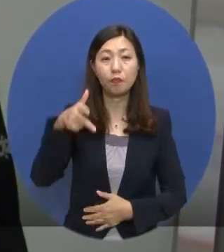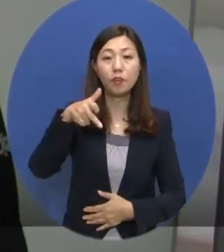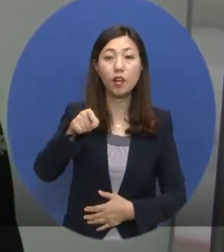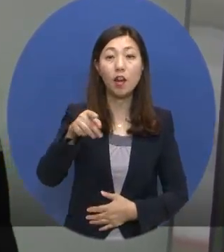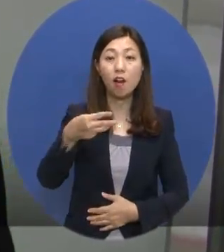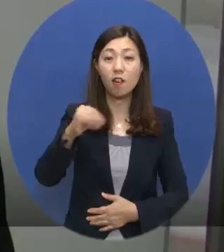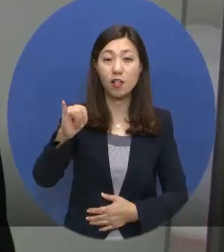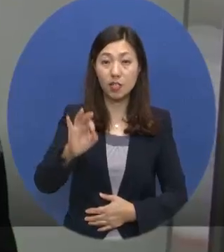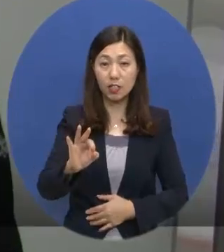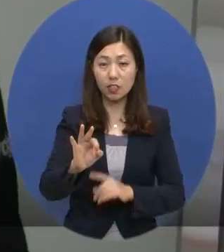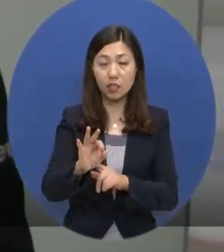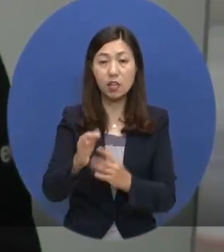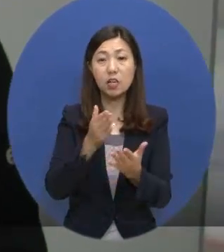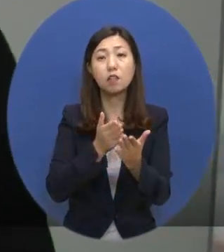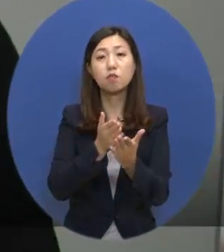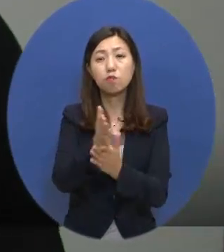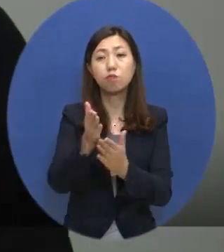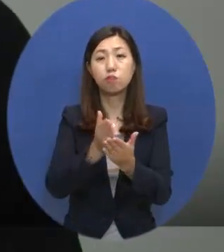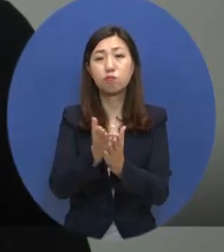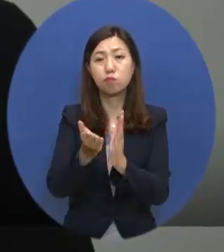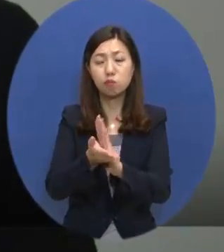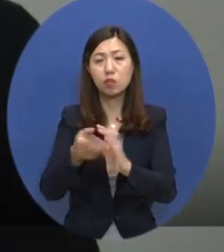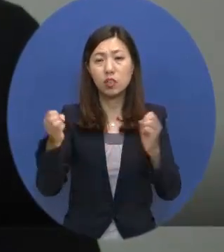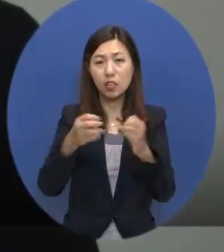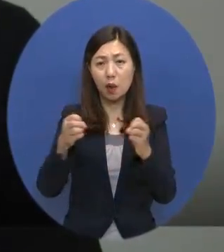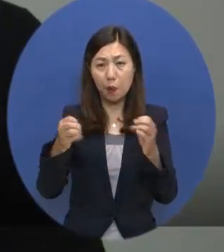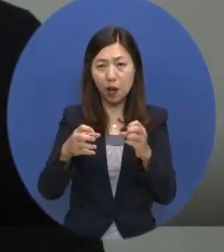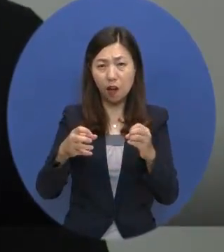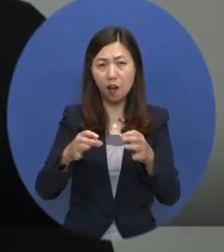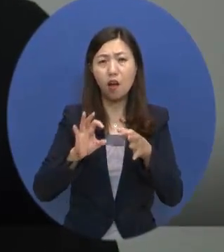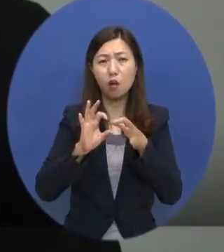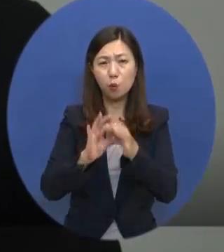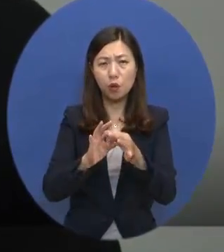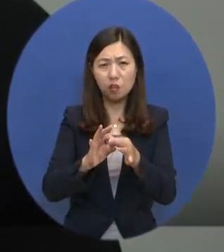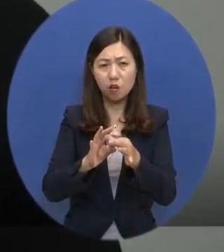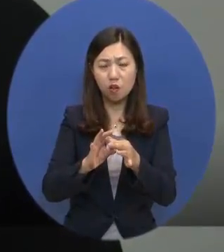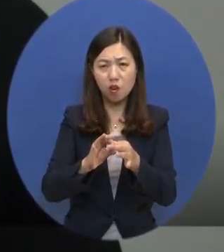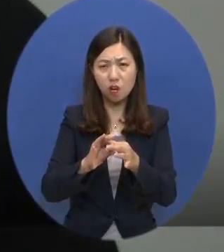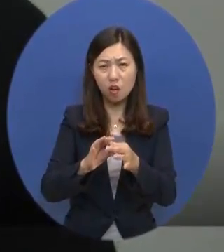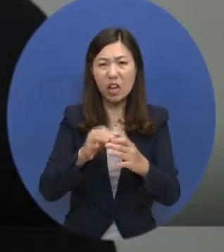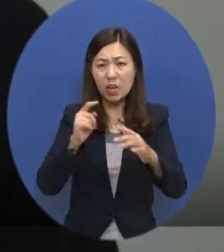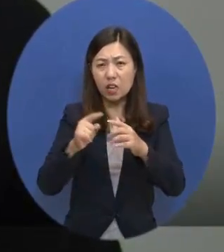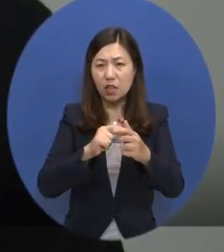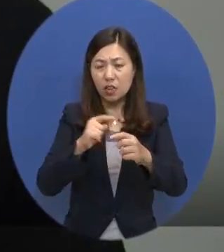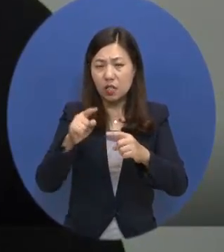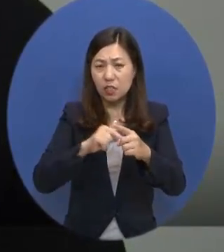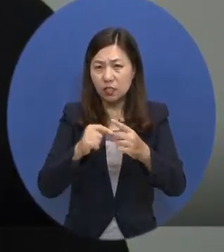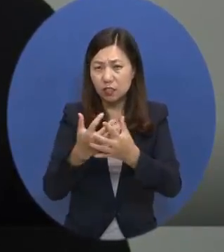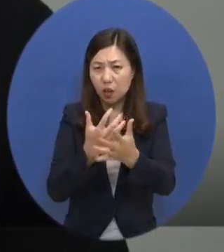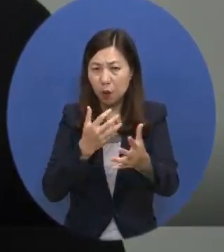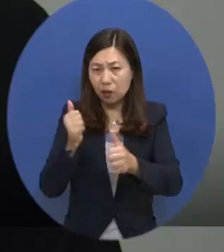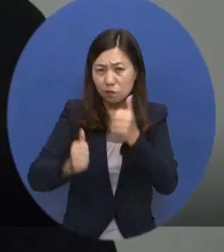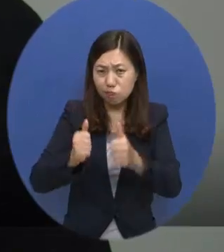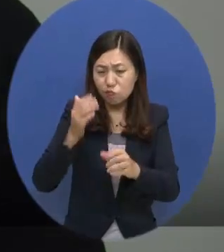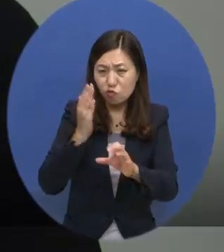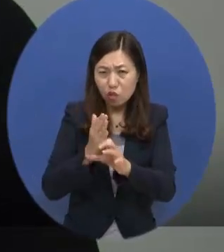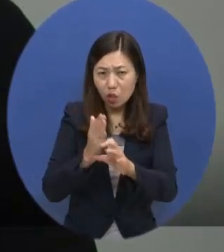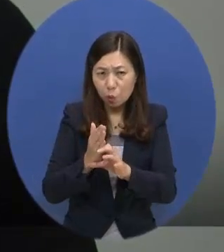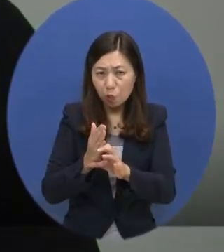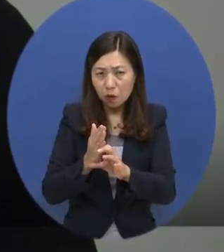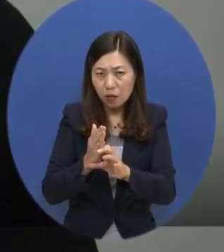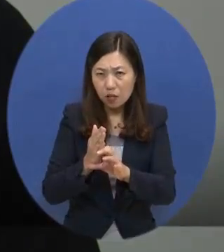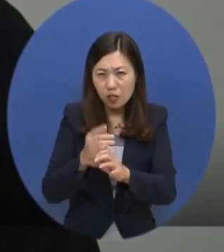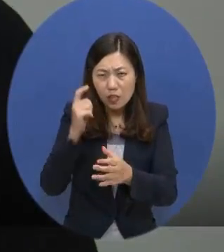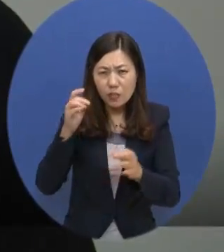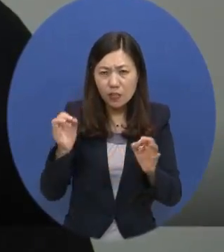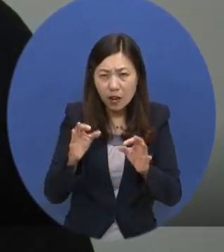종목이 계속 대화를 통해서 이제 시합 도중에도 계속 대화를 통해서 순간순간 그 판단이